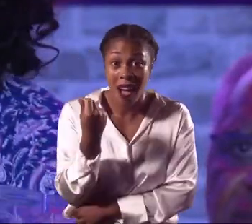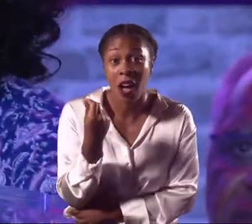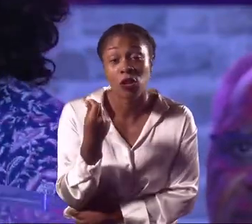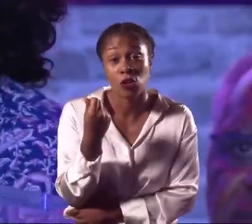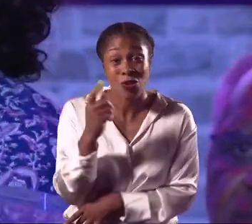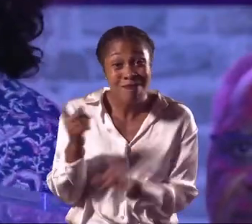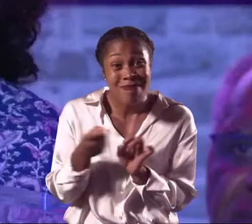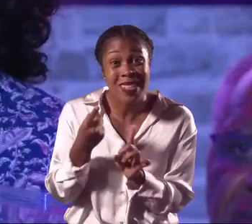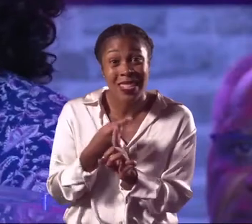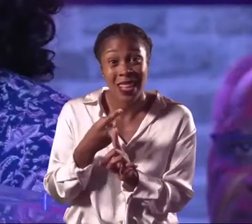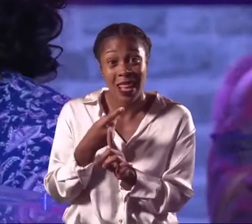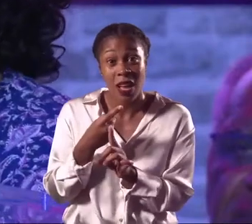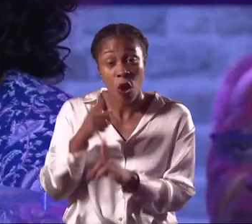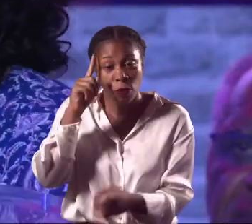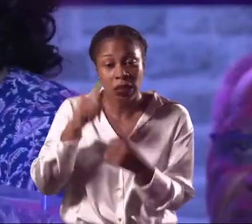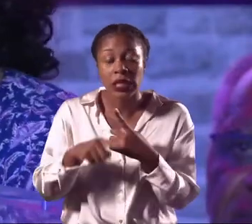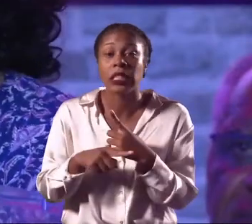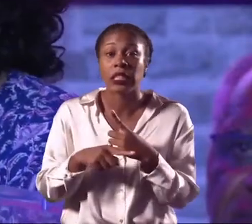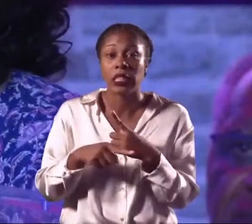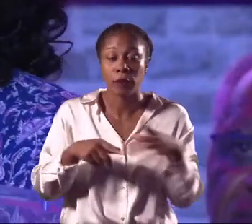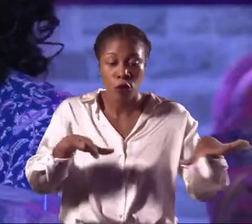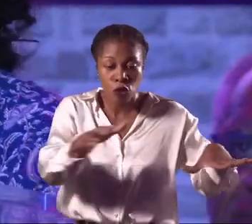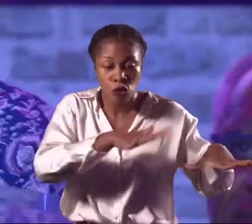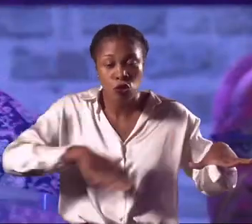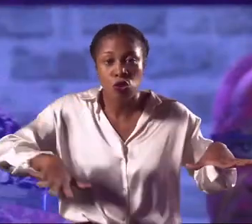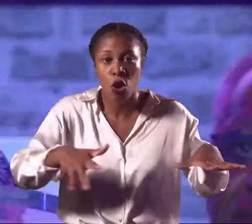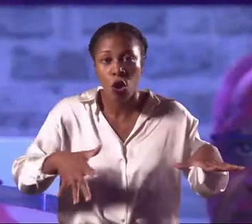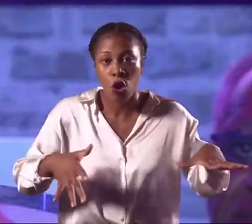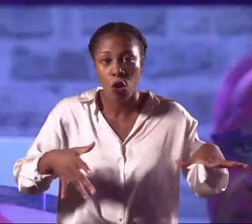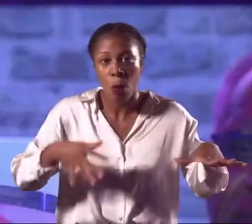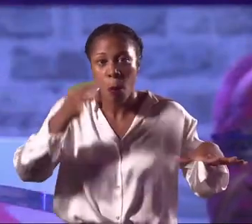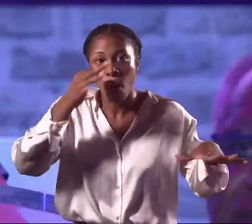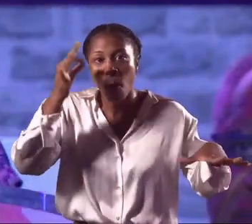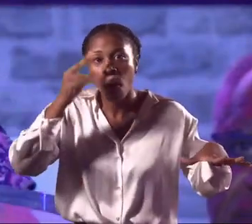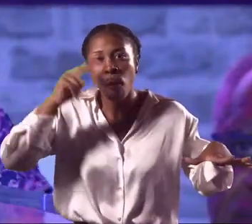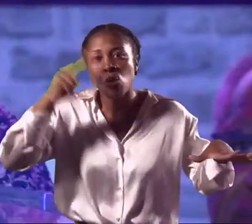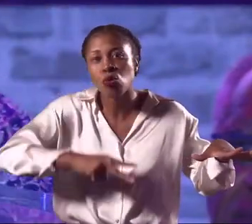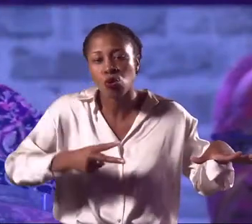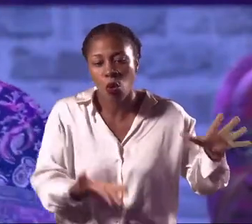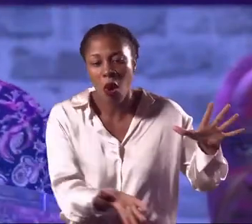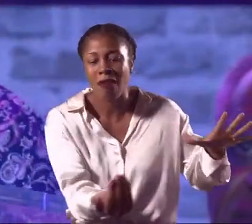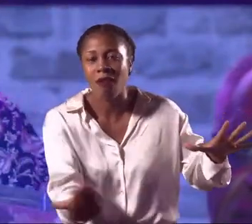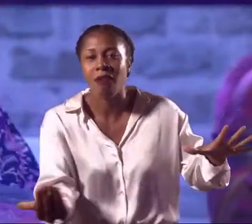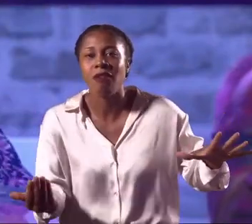spécifiques pour dépolluer le sol guadeloupéen et le sol